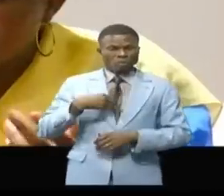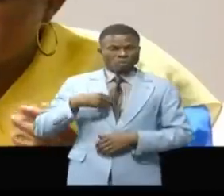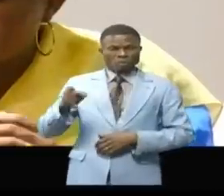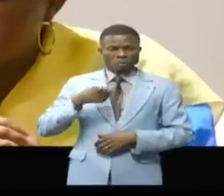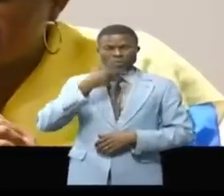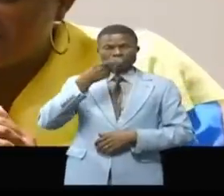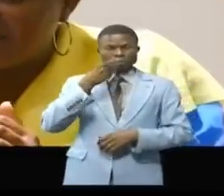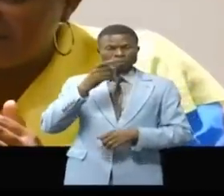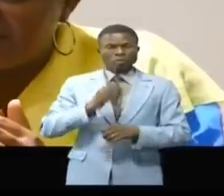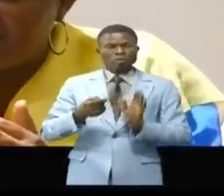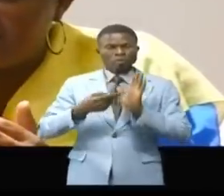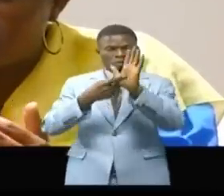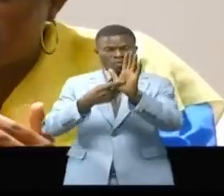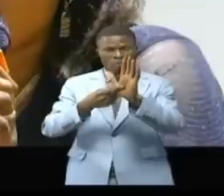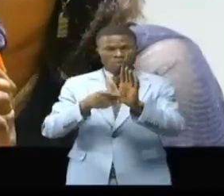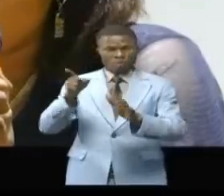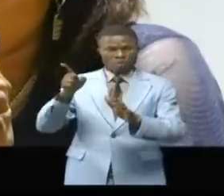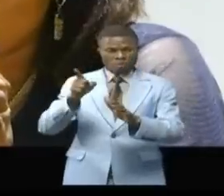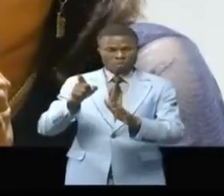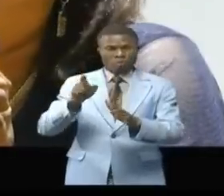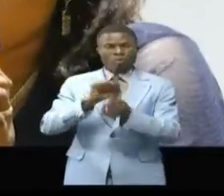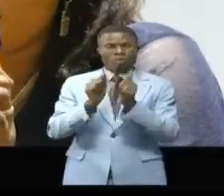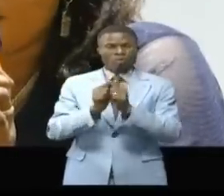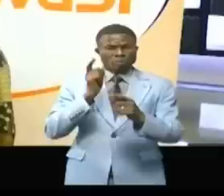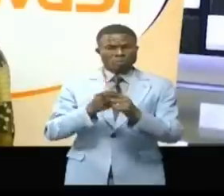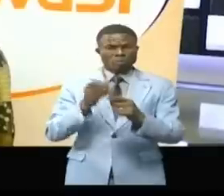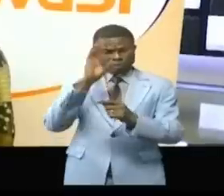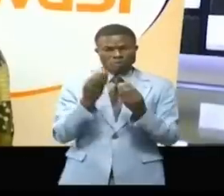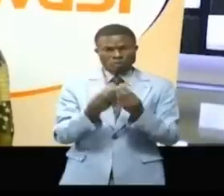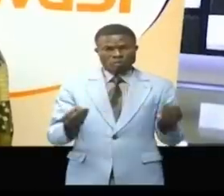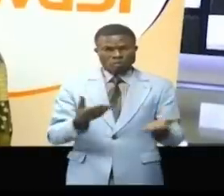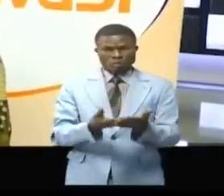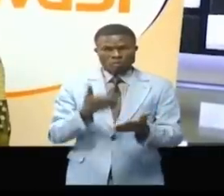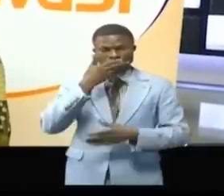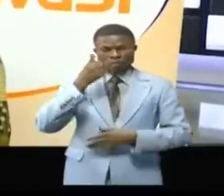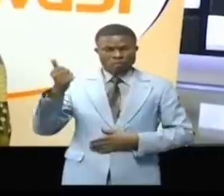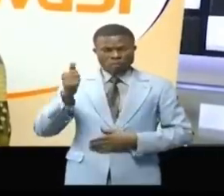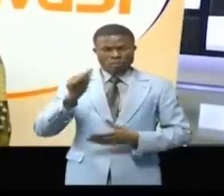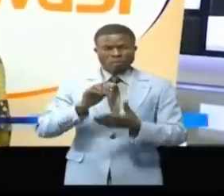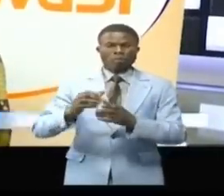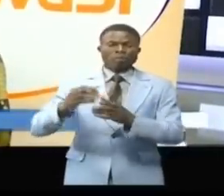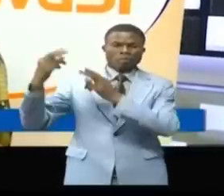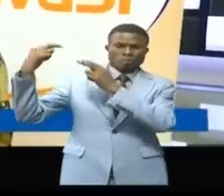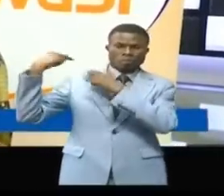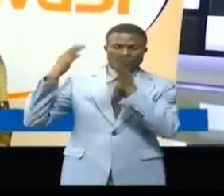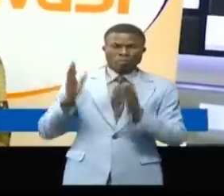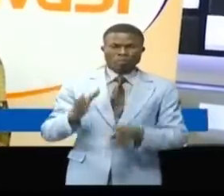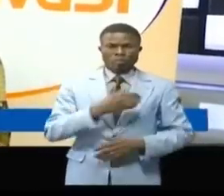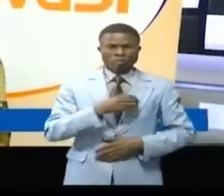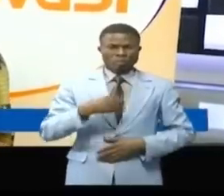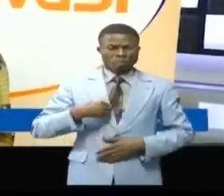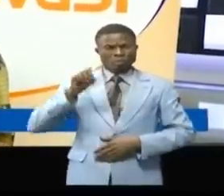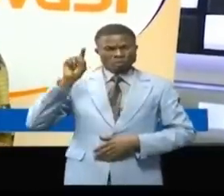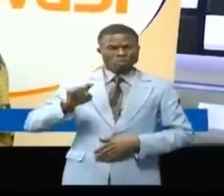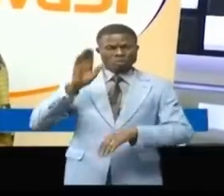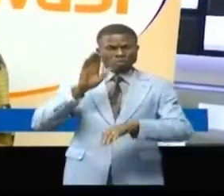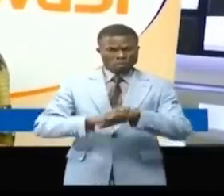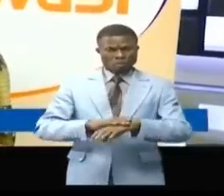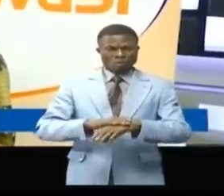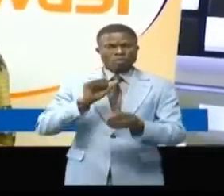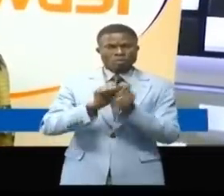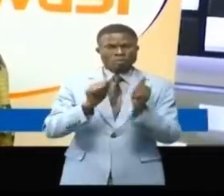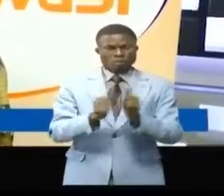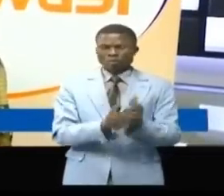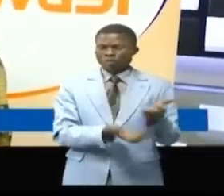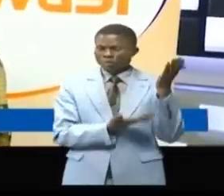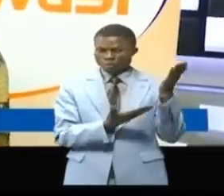lui ont présenté quelques défis à relever. Pour une meilleure autonomisation de la femme, on doit toucher certains points qui sont